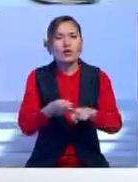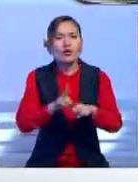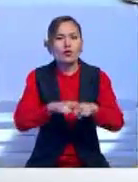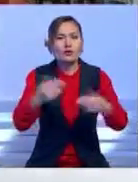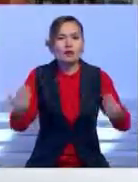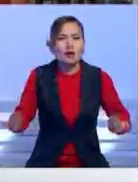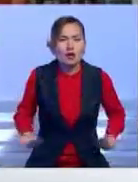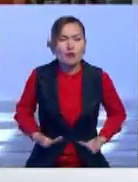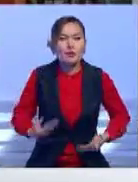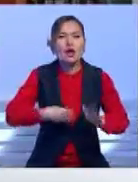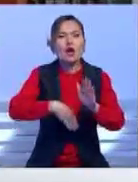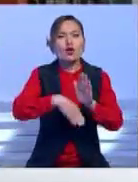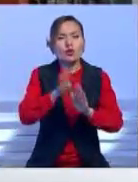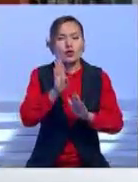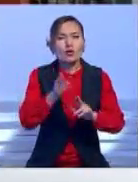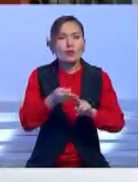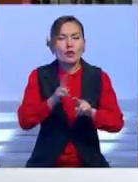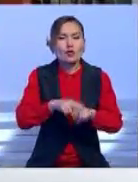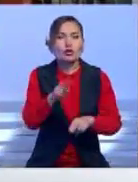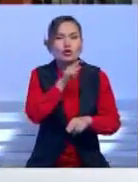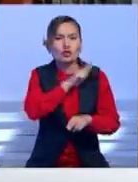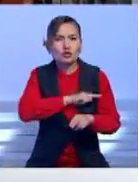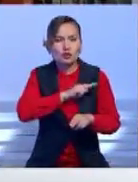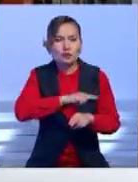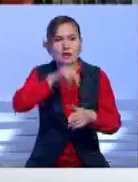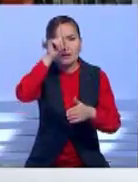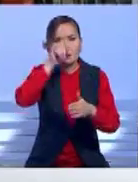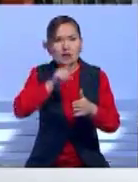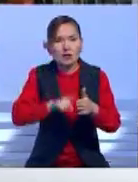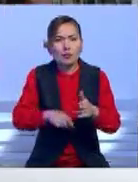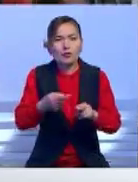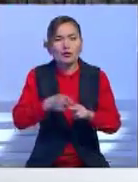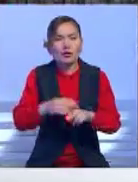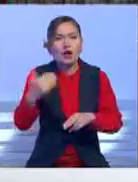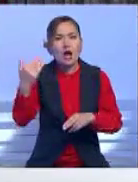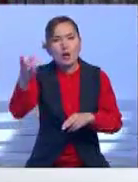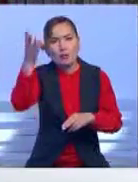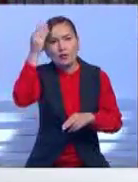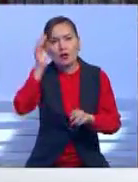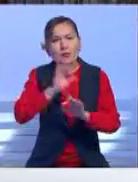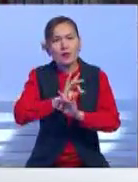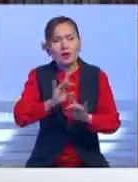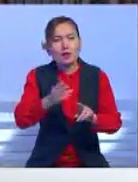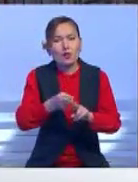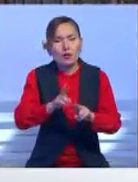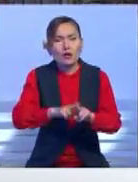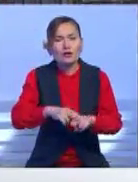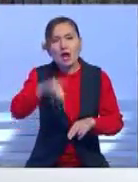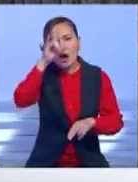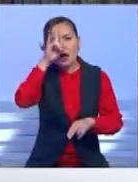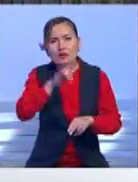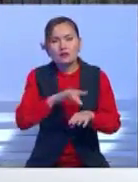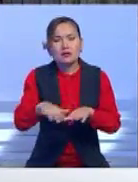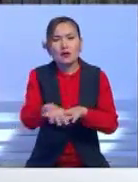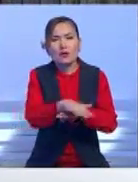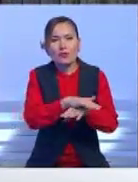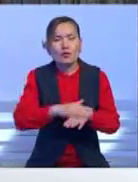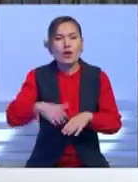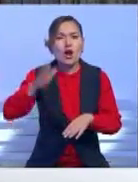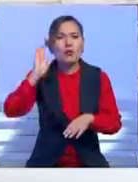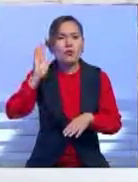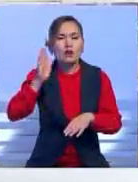әлеуметтік саладағы келелі мәселелерді шешетіндігіне сенімді. Чакрабарти сондай-ақ бұл бастамалардан кейін жақын арада